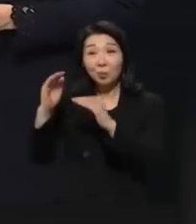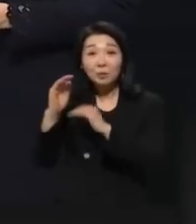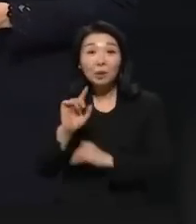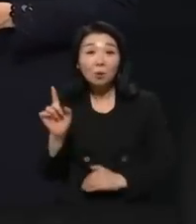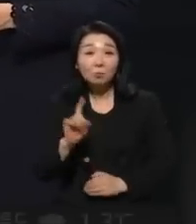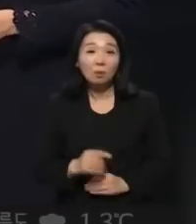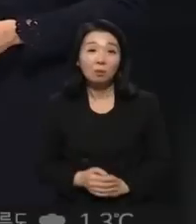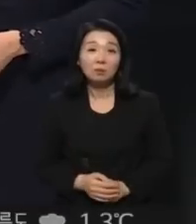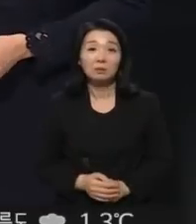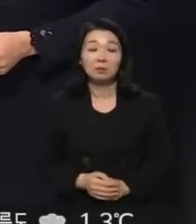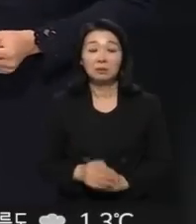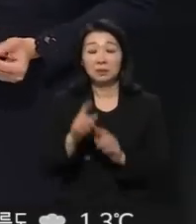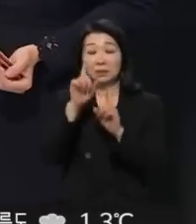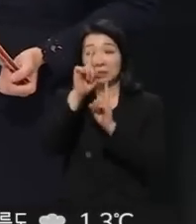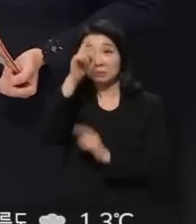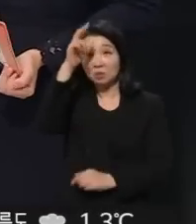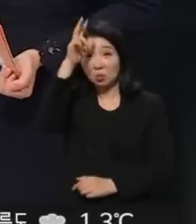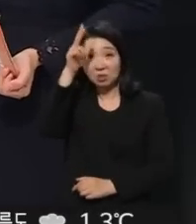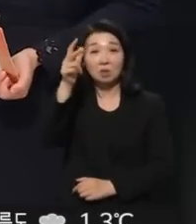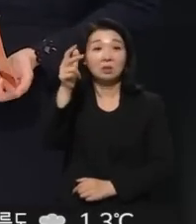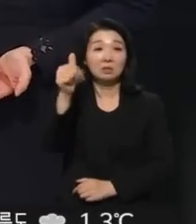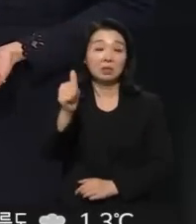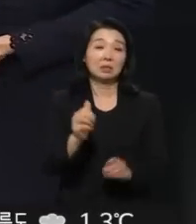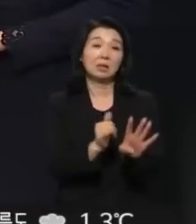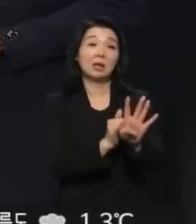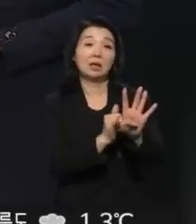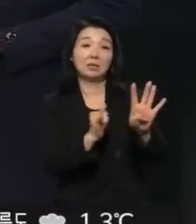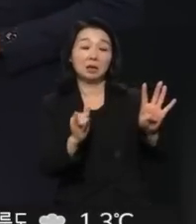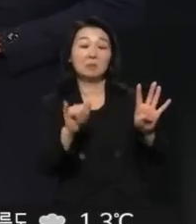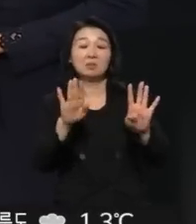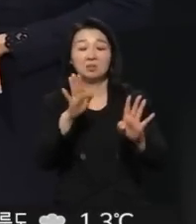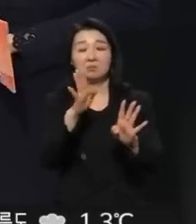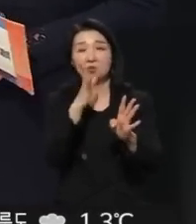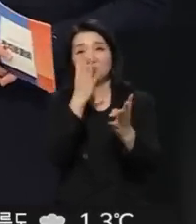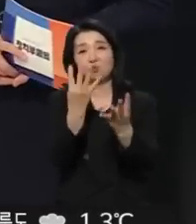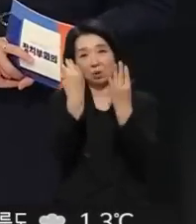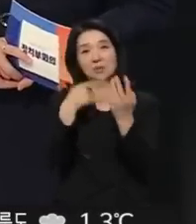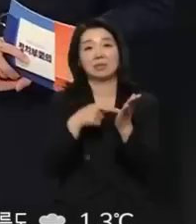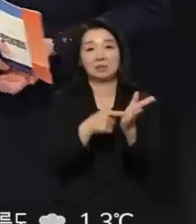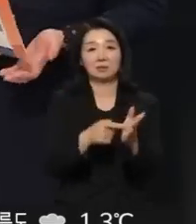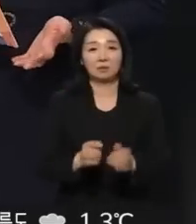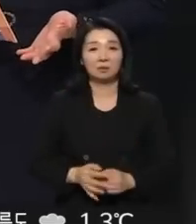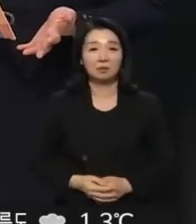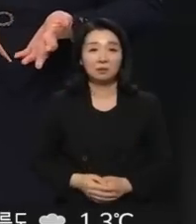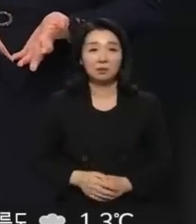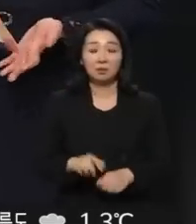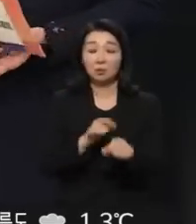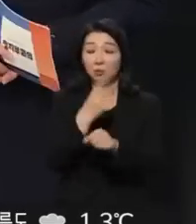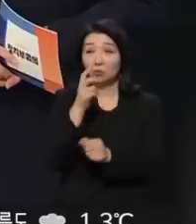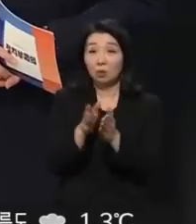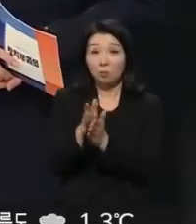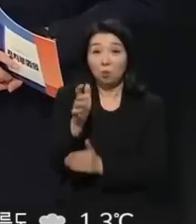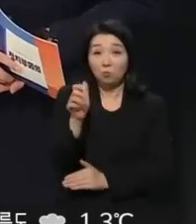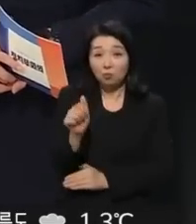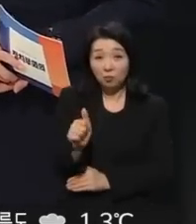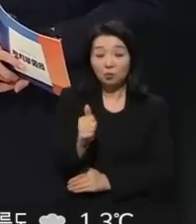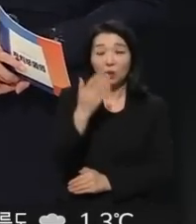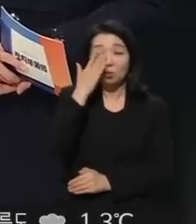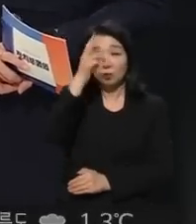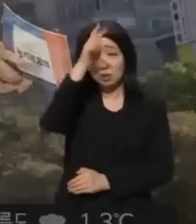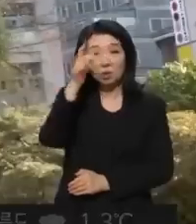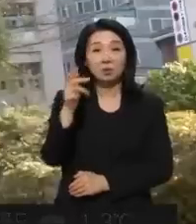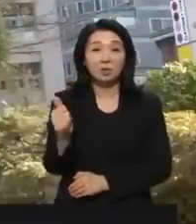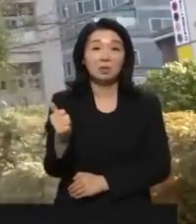따르면 이임재 전 용산경찰서장 등 4명에 대해서 구속영장이 청구됐다는 거죠. 네, 특수본은 오늘 이임재 전